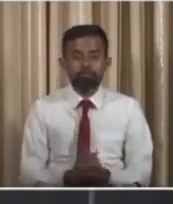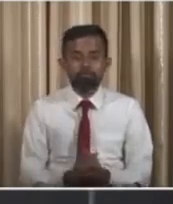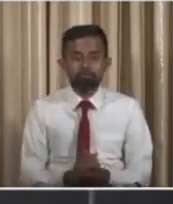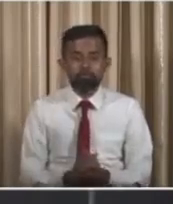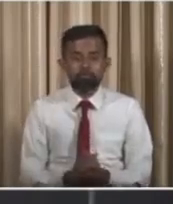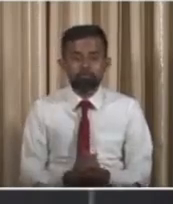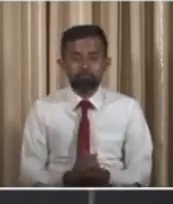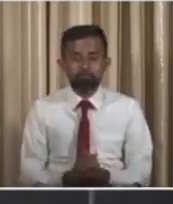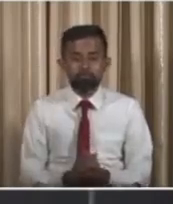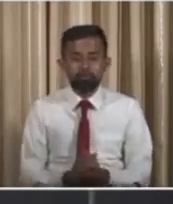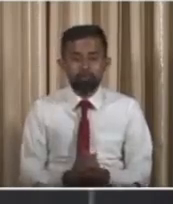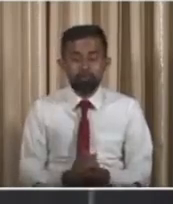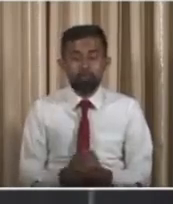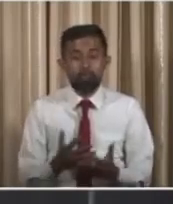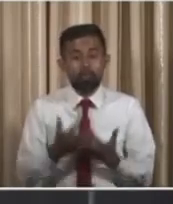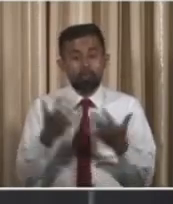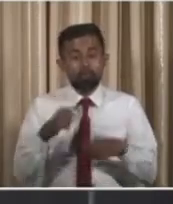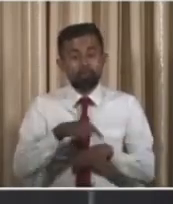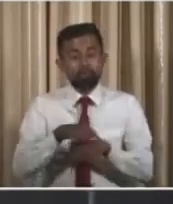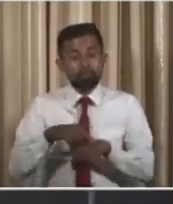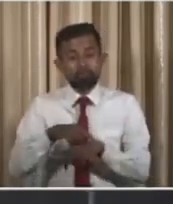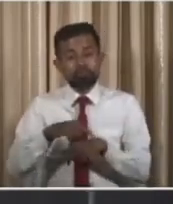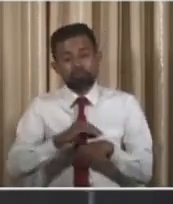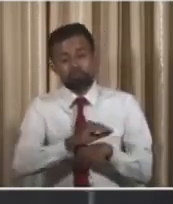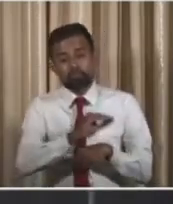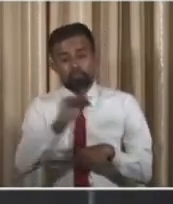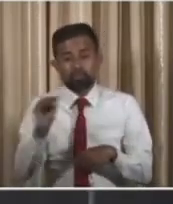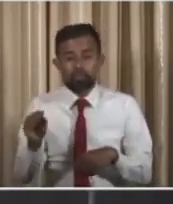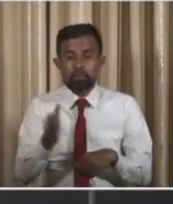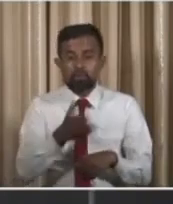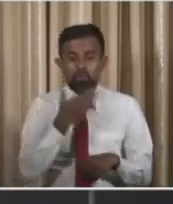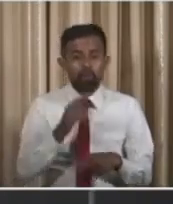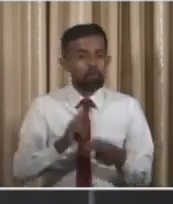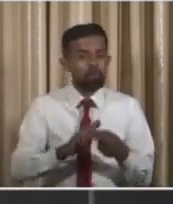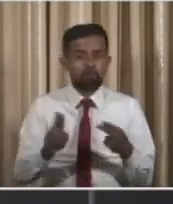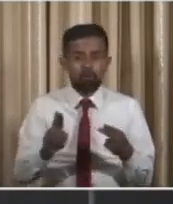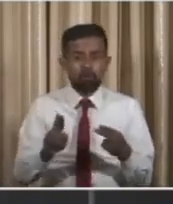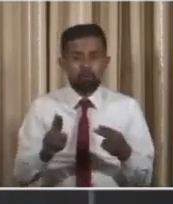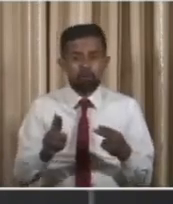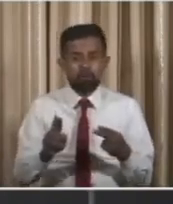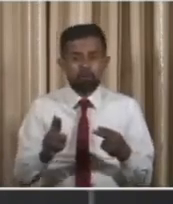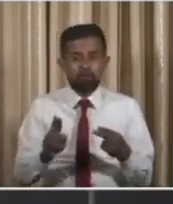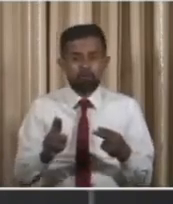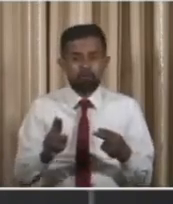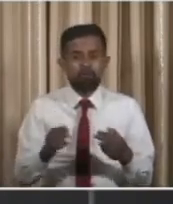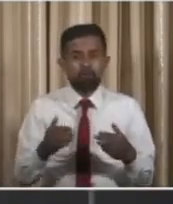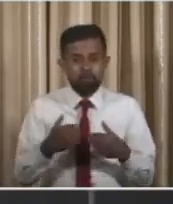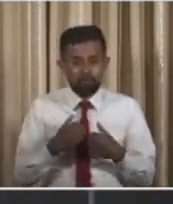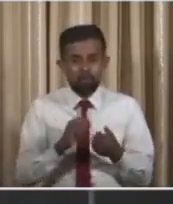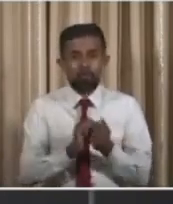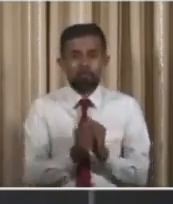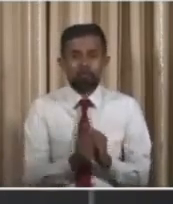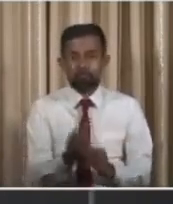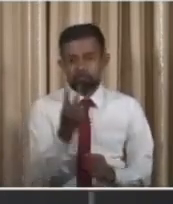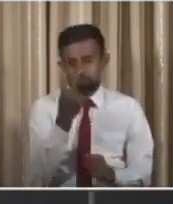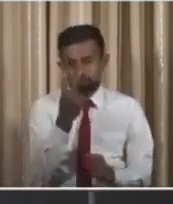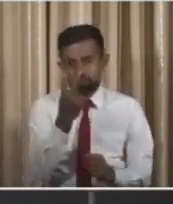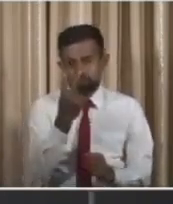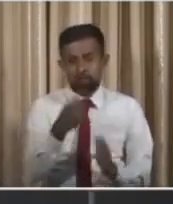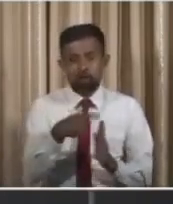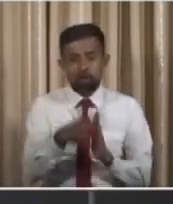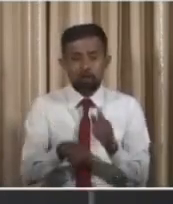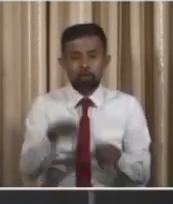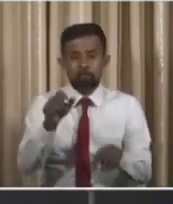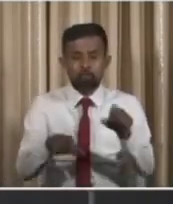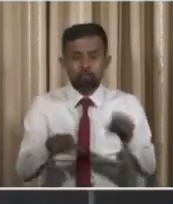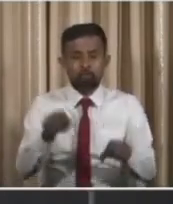Itu kena make up. Orang terangkal kal dah ane bulua. Ini hema keran nepa. Mena apa sanso dana deka. Rata janata